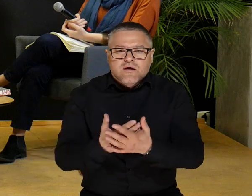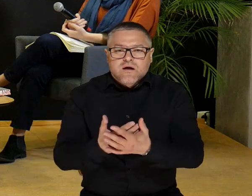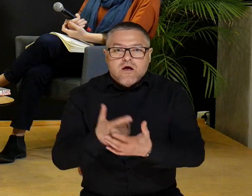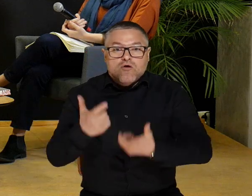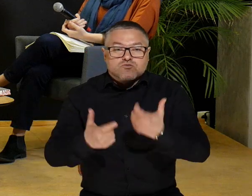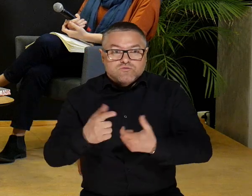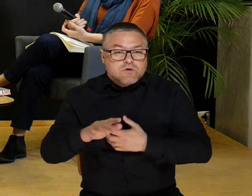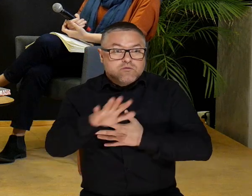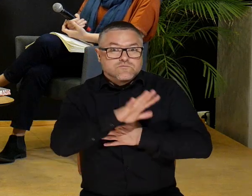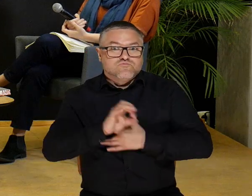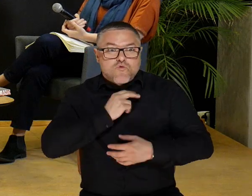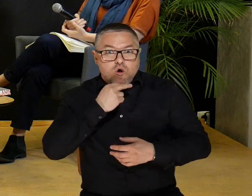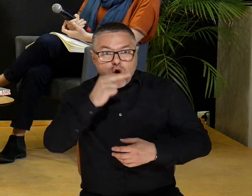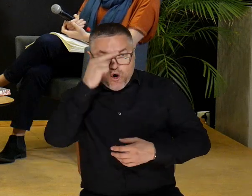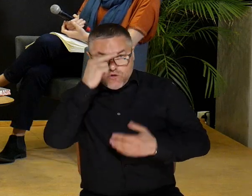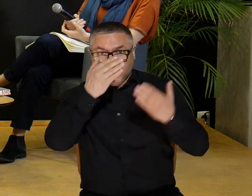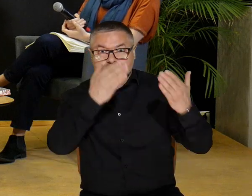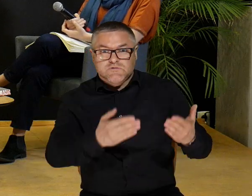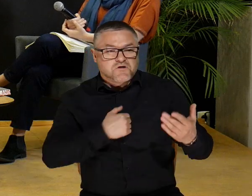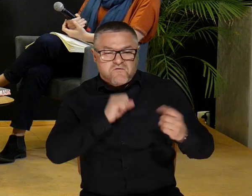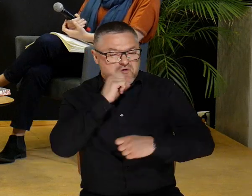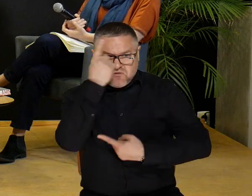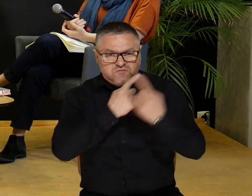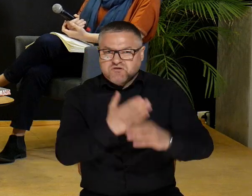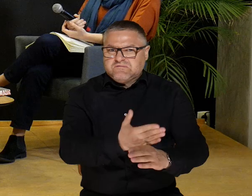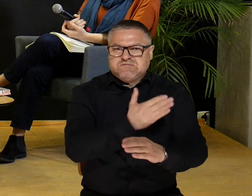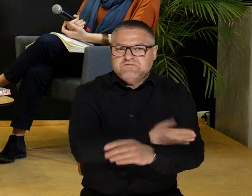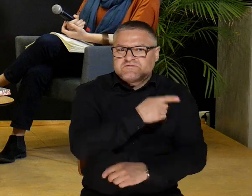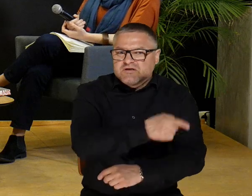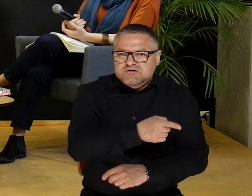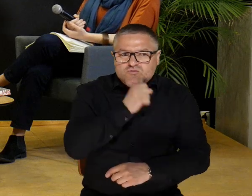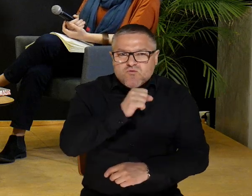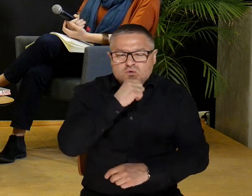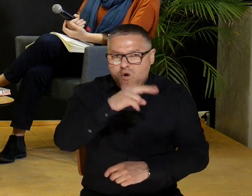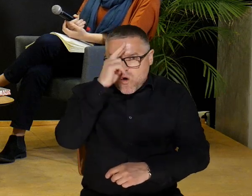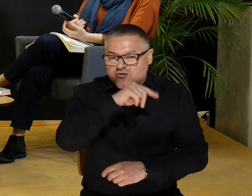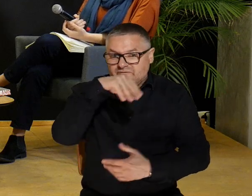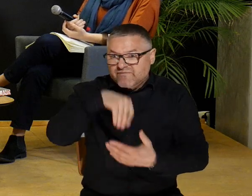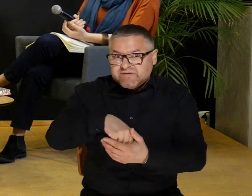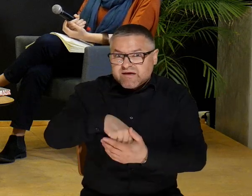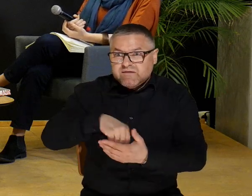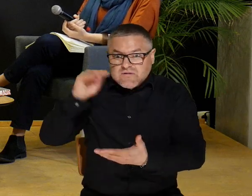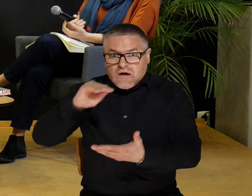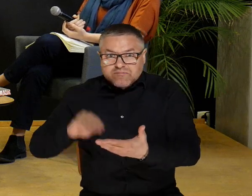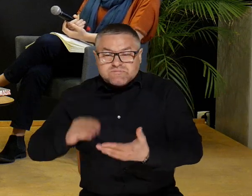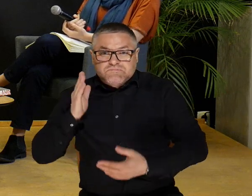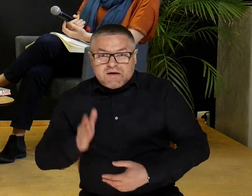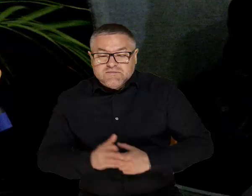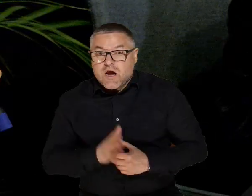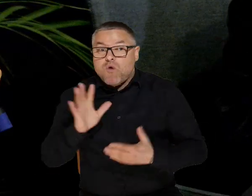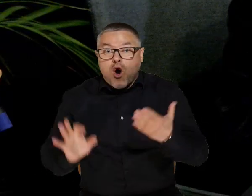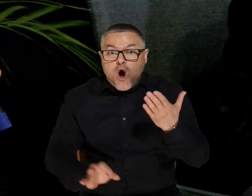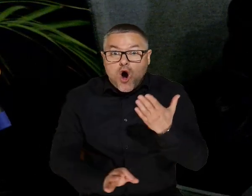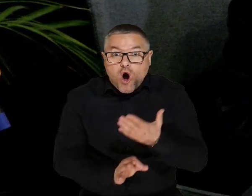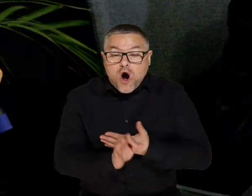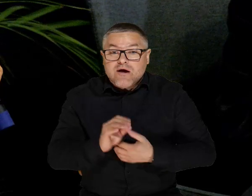wyłaniać też obraz tego mojego ojca, o którym w ogóle nie myślałam wcześniej, że w ogóle w tej opowieści będzie ona, a się on okazuje